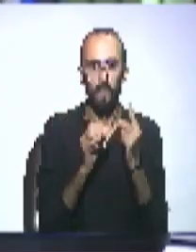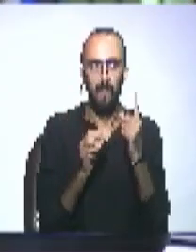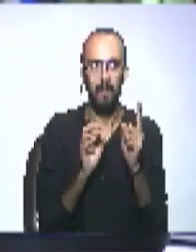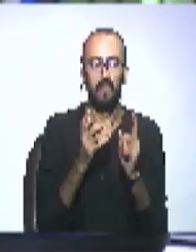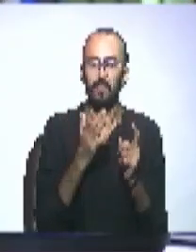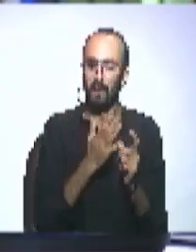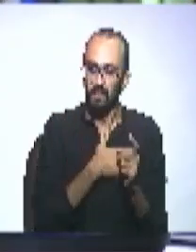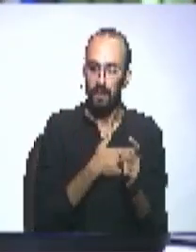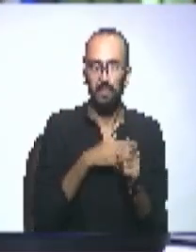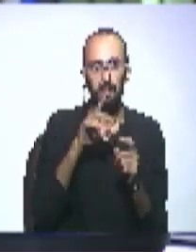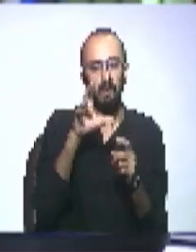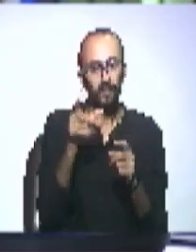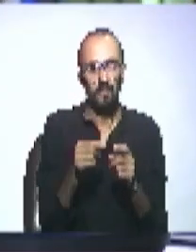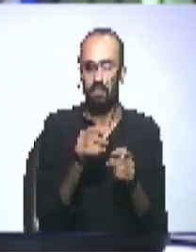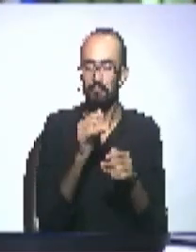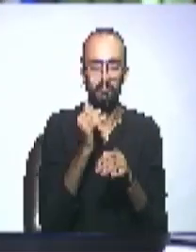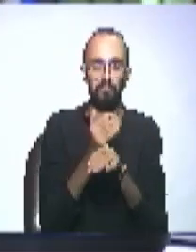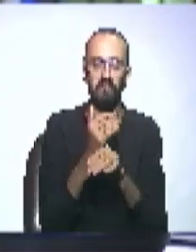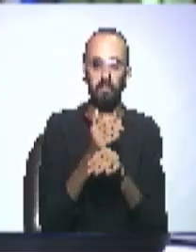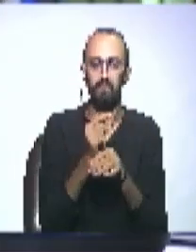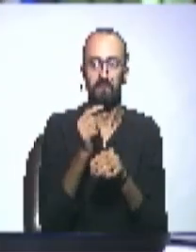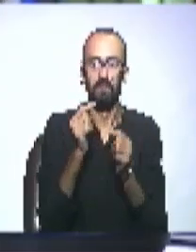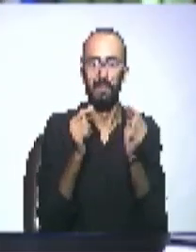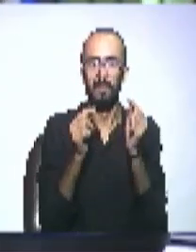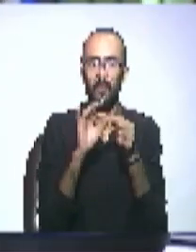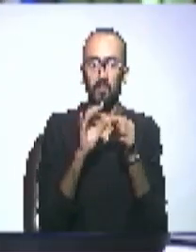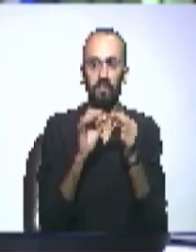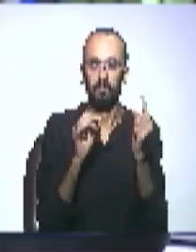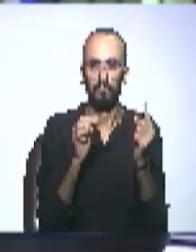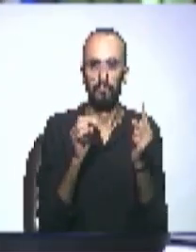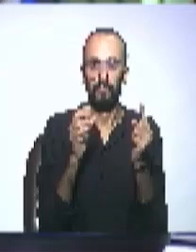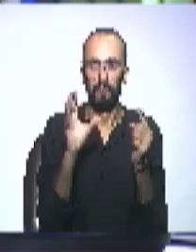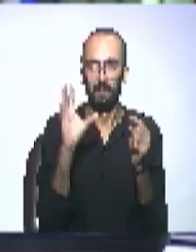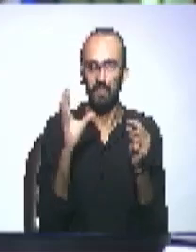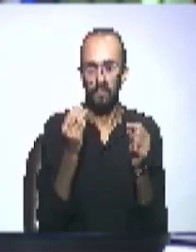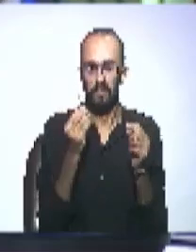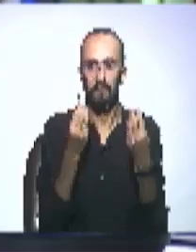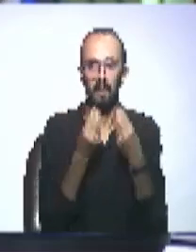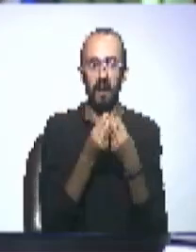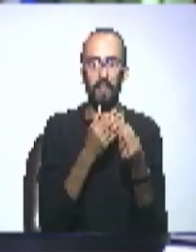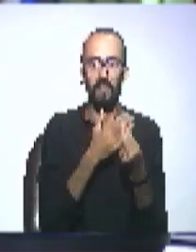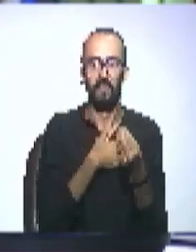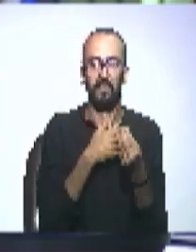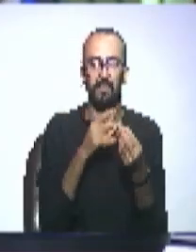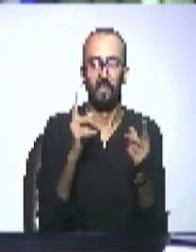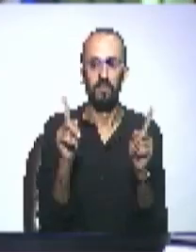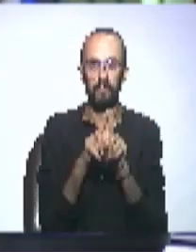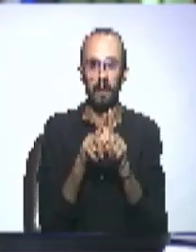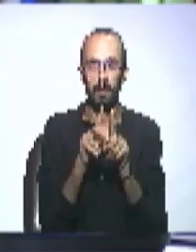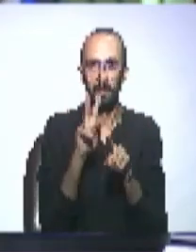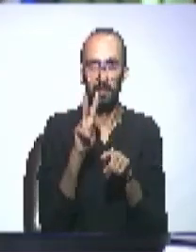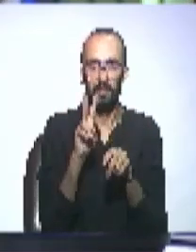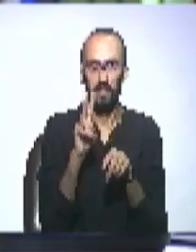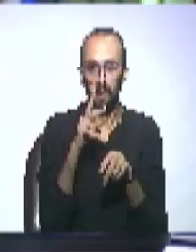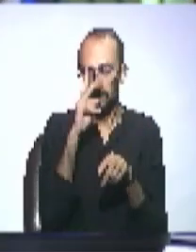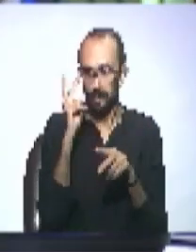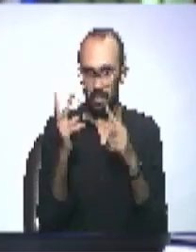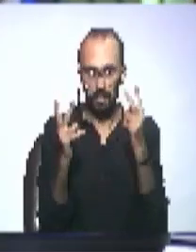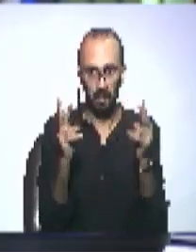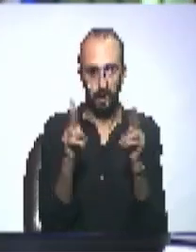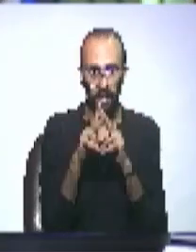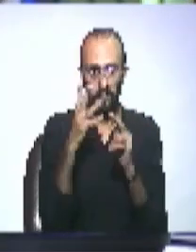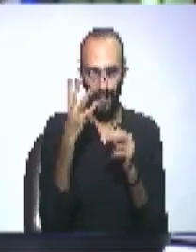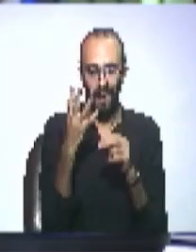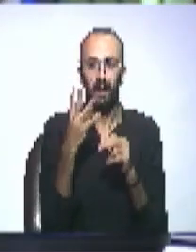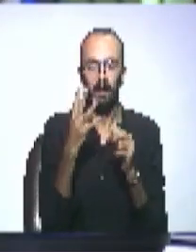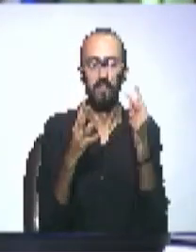سواء صدر او ورك احنا بنحط صدور، قطعه صدر مع قطعه ورك. يعني لو عملنا قطعتين صدر وقطعتين ورك